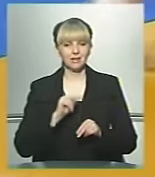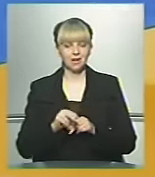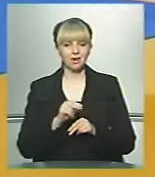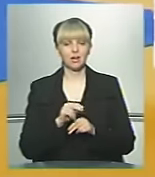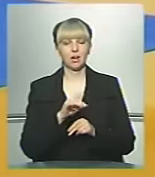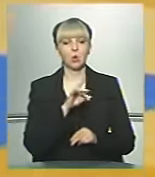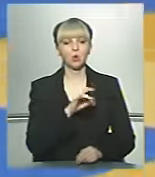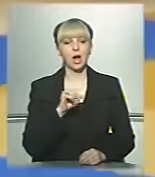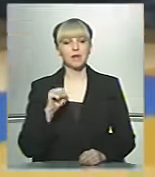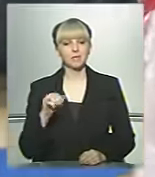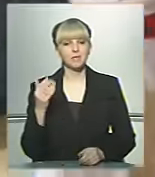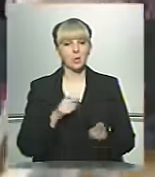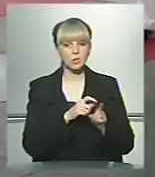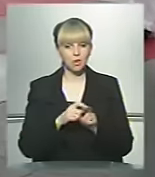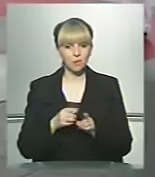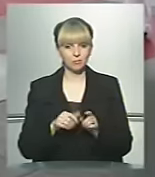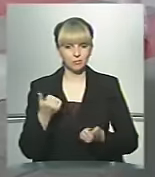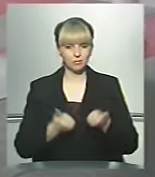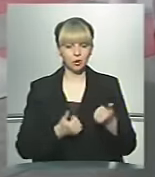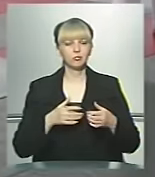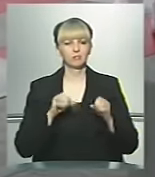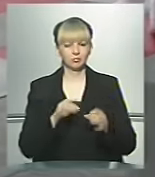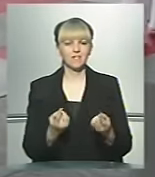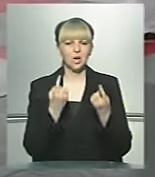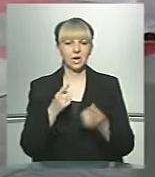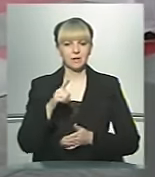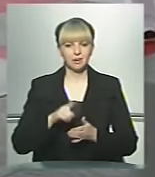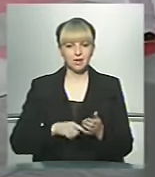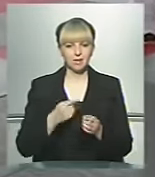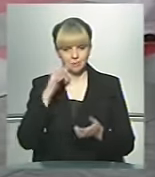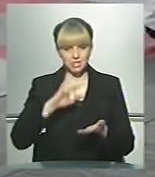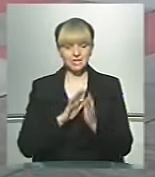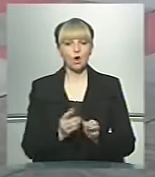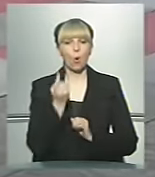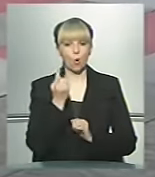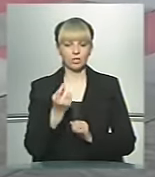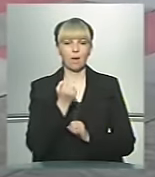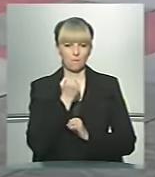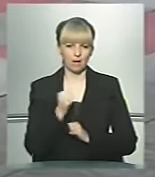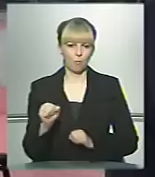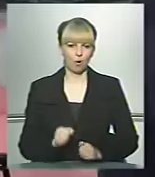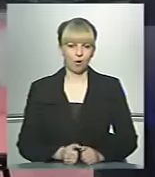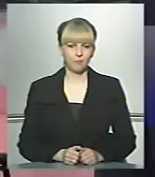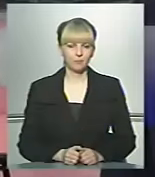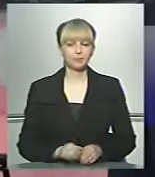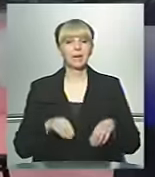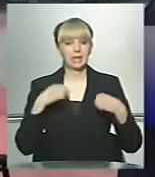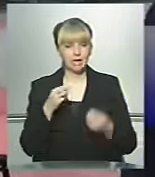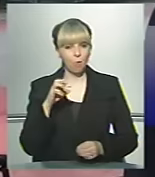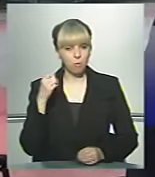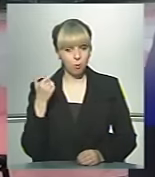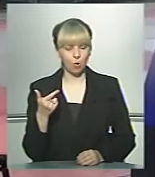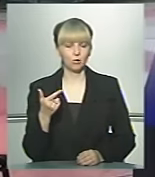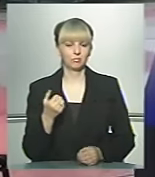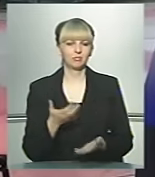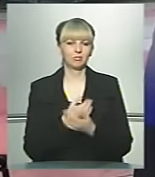Руслан Адамович. За його словами, на цей турнір покладають великі надії, адже ціль тільки одна – перемога. Дай Бог.